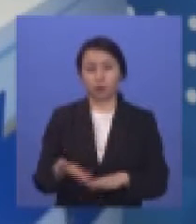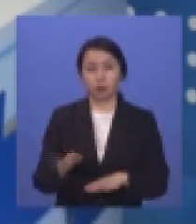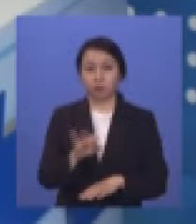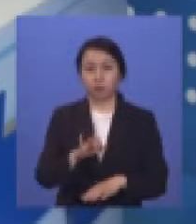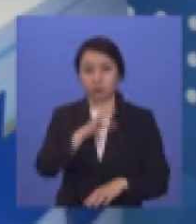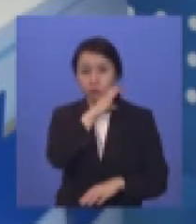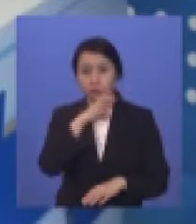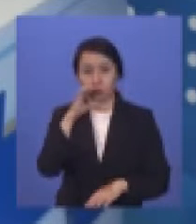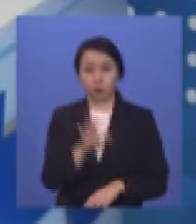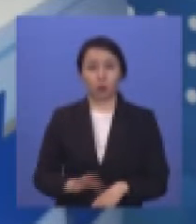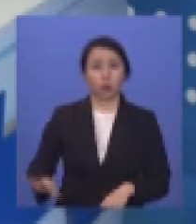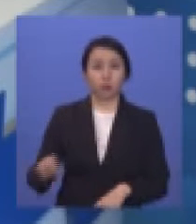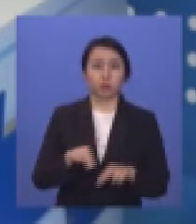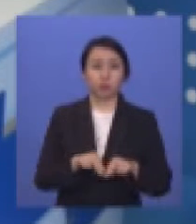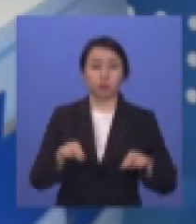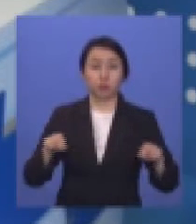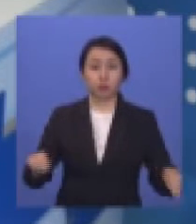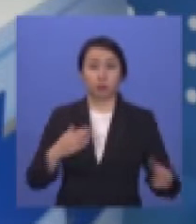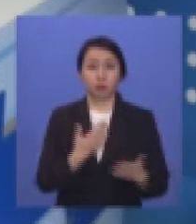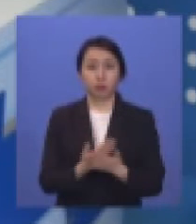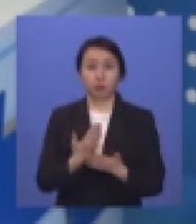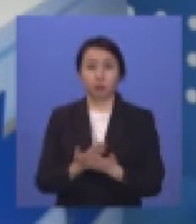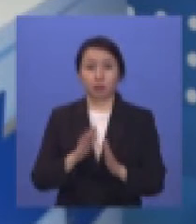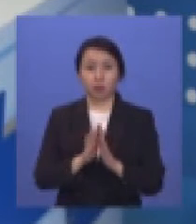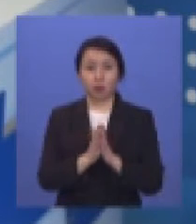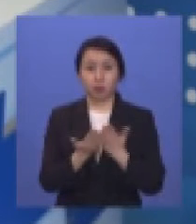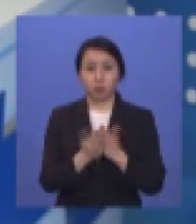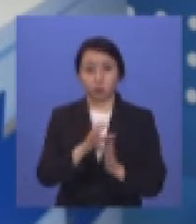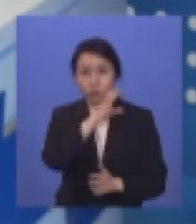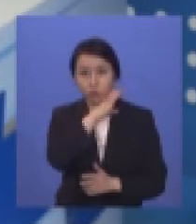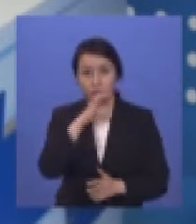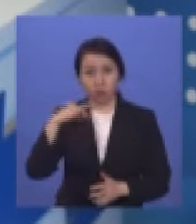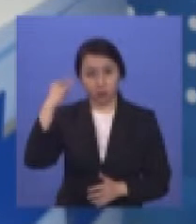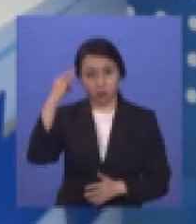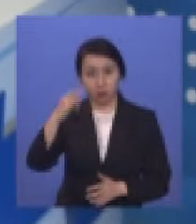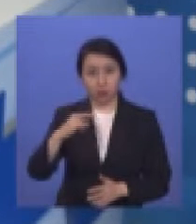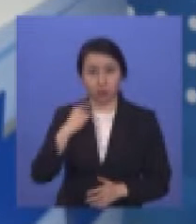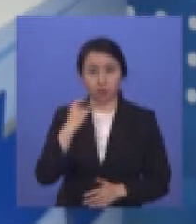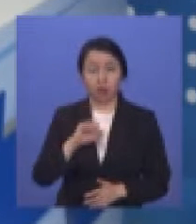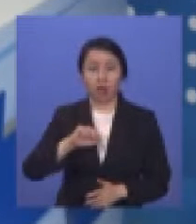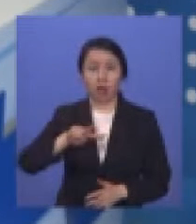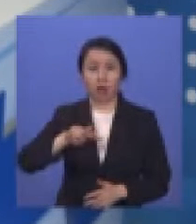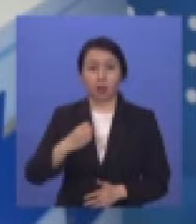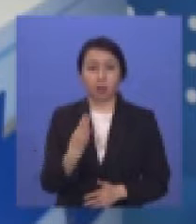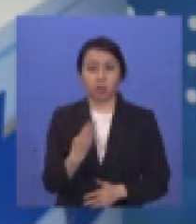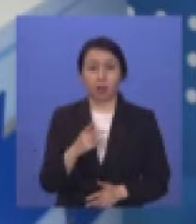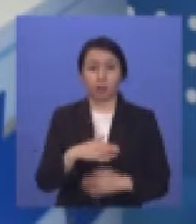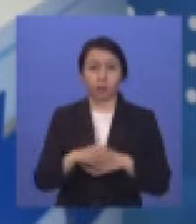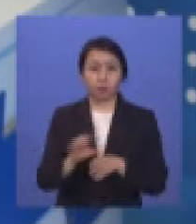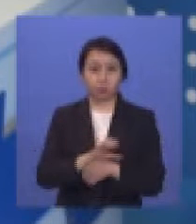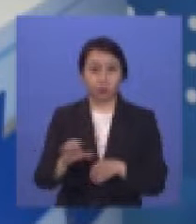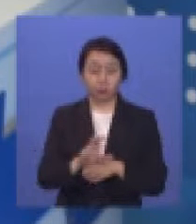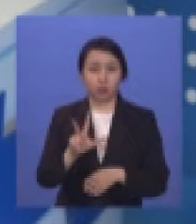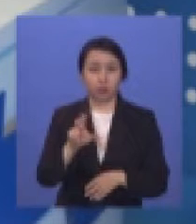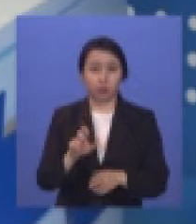в истории Североказахстанской области. В Петропавловске презентовали книгу «Солтусток Казахстан. Жане Алаш». Выпустили